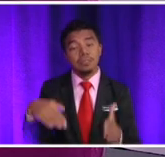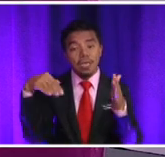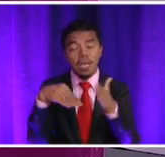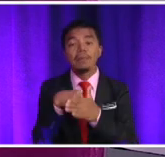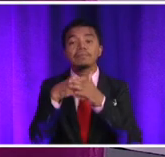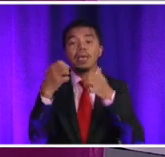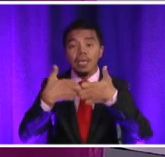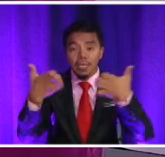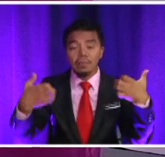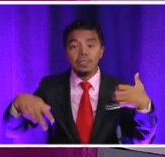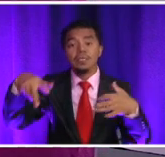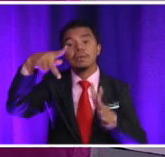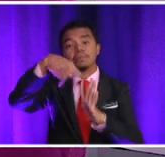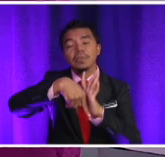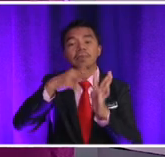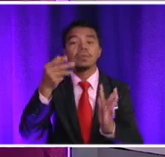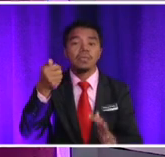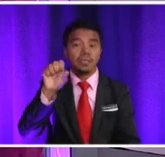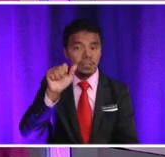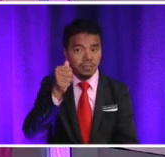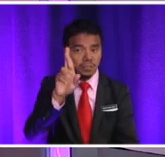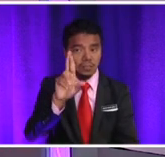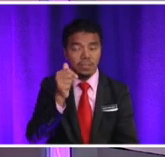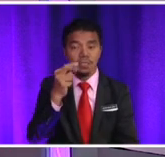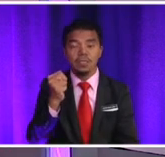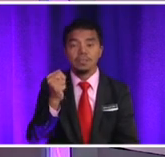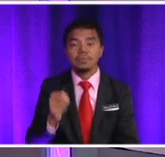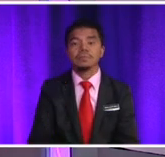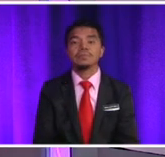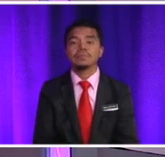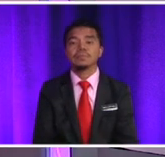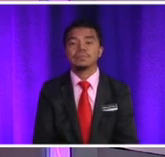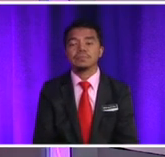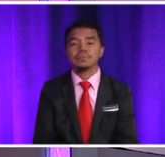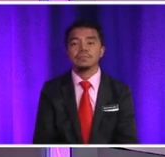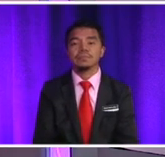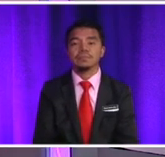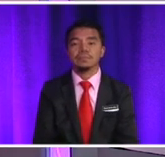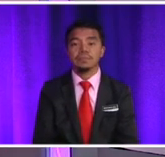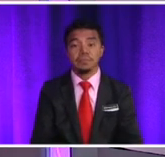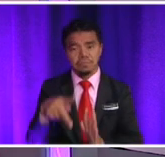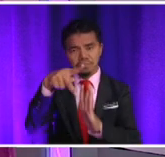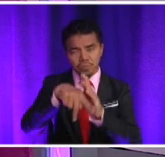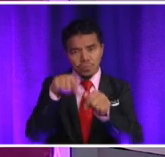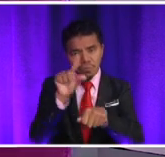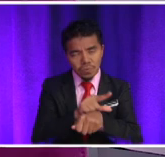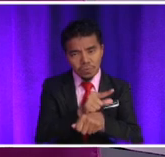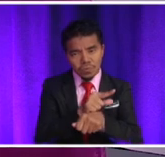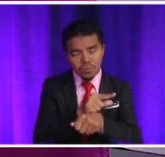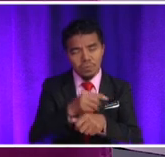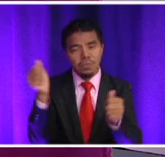memastikan produk itu maklumat itu dipulih oleh pengguna dengan tepat dan jelas